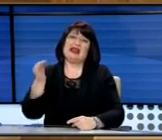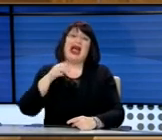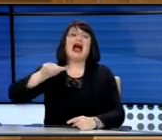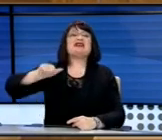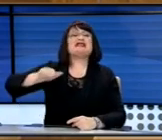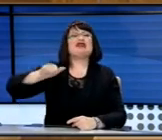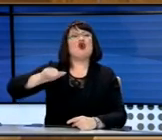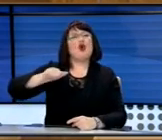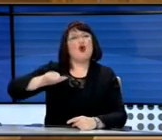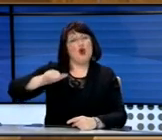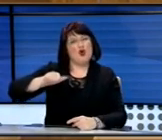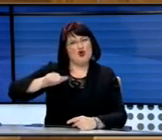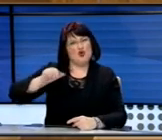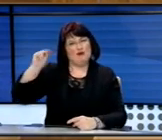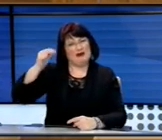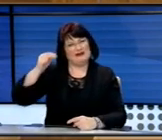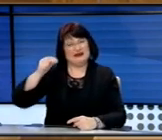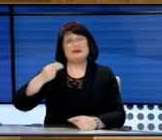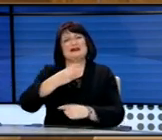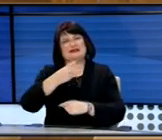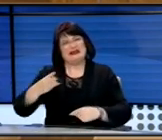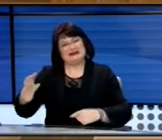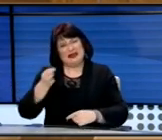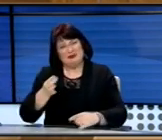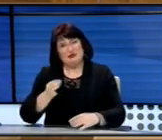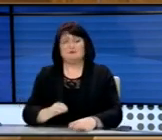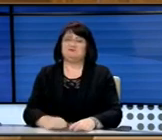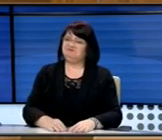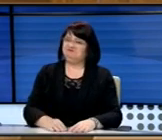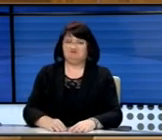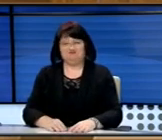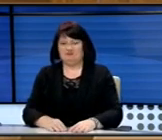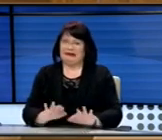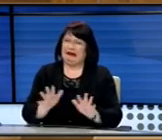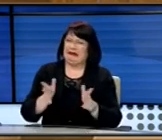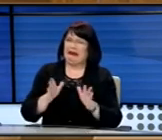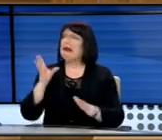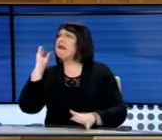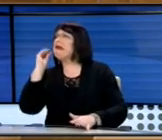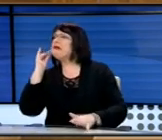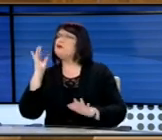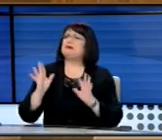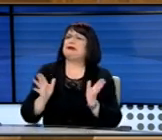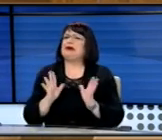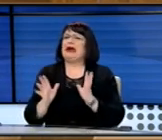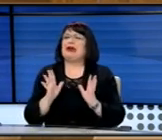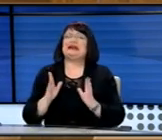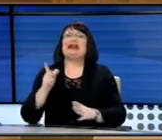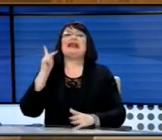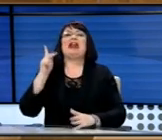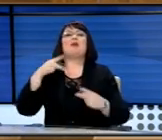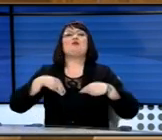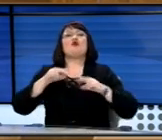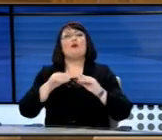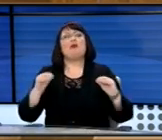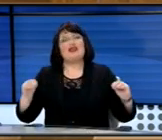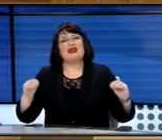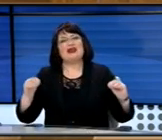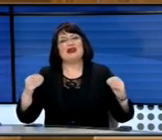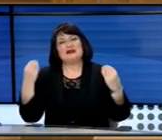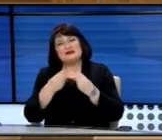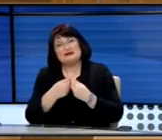Αχτσόγλου στην εισηγητική της ομιλία. Κάτι θα έχετε ακούσει για την προσπάθεια της Κεραμέως να εφαρμόσει τον νόμο